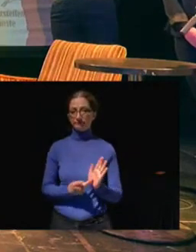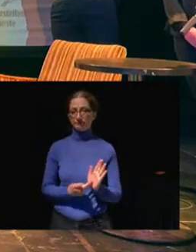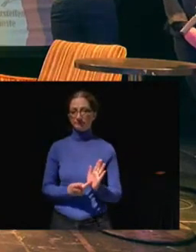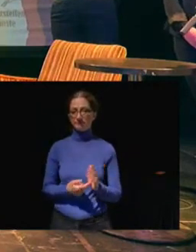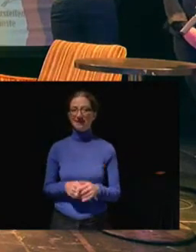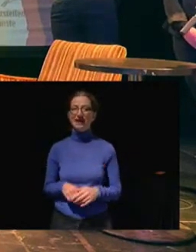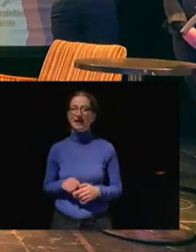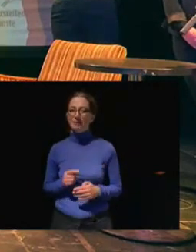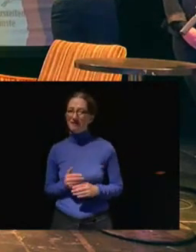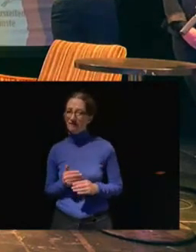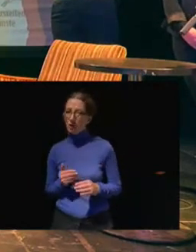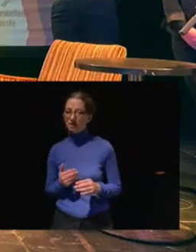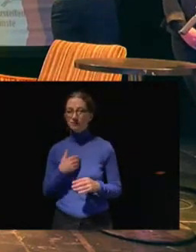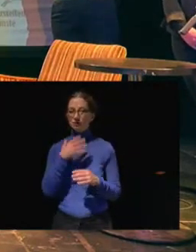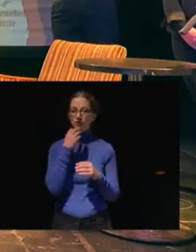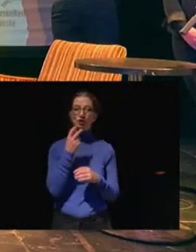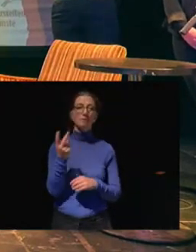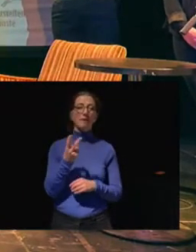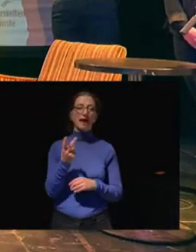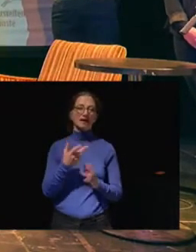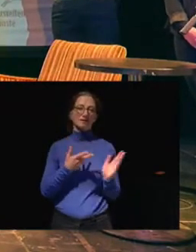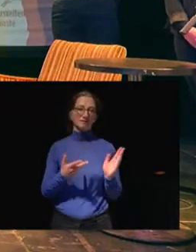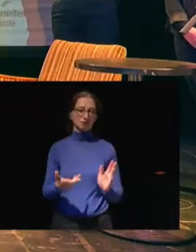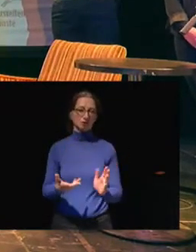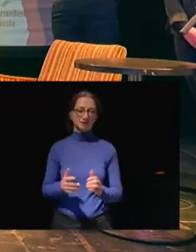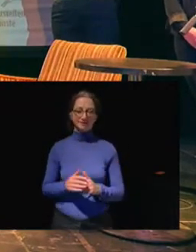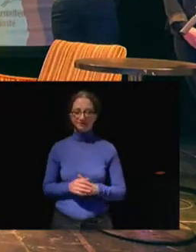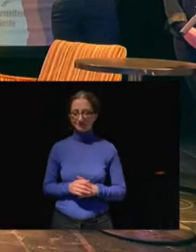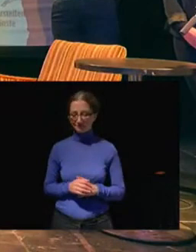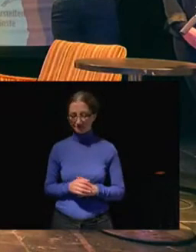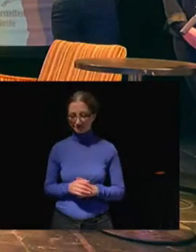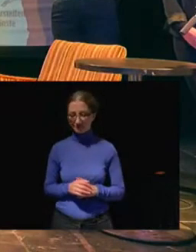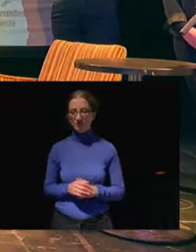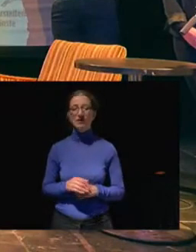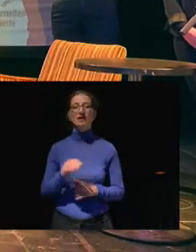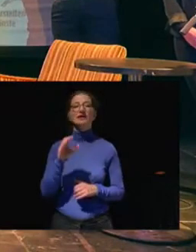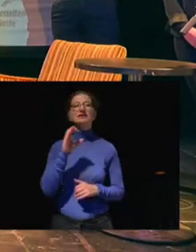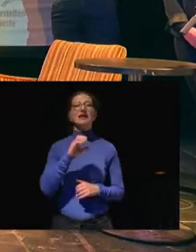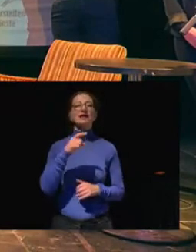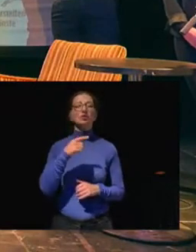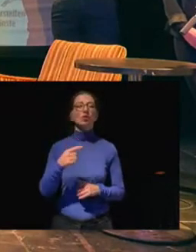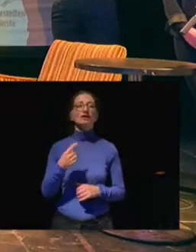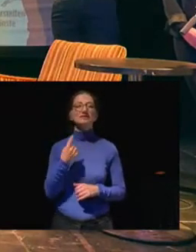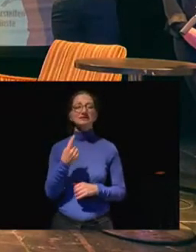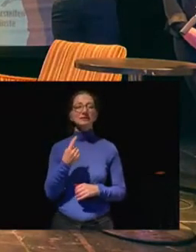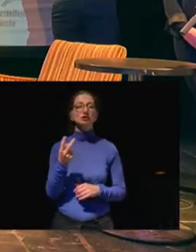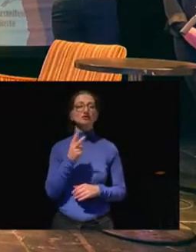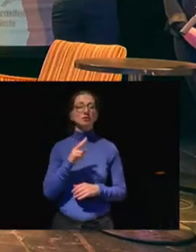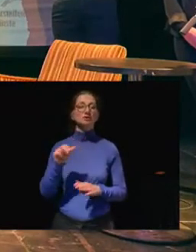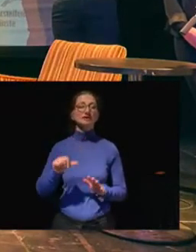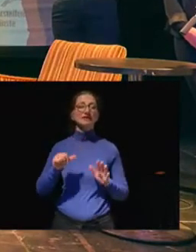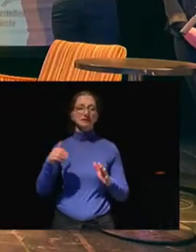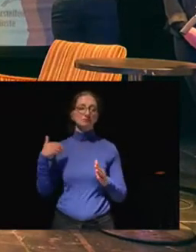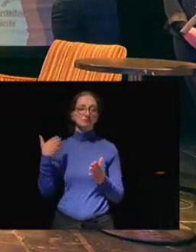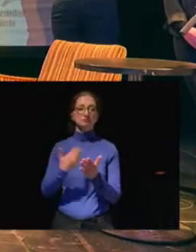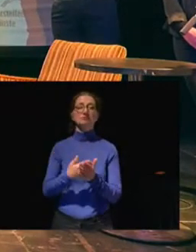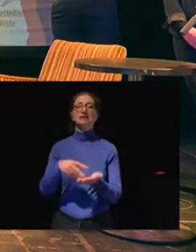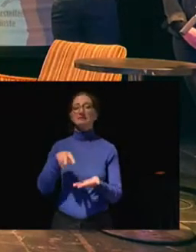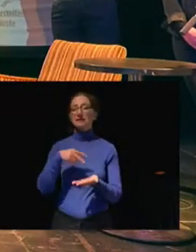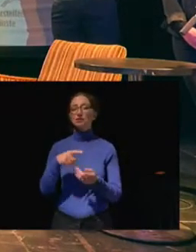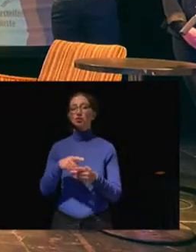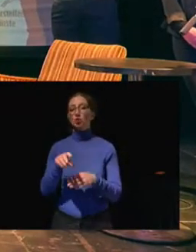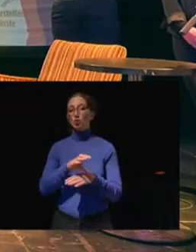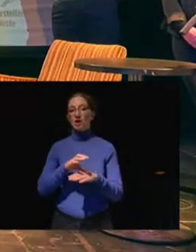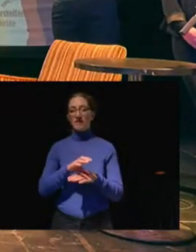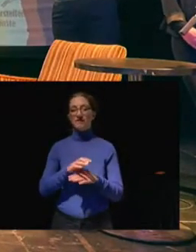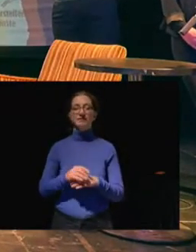beide kurz vorstellen. Silja Carla Gadola war bis 2016 als Choreografin und Tänzerin tätig. Und